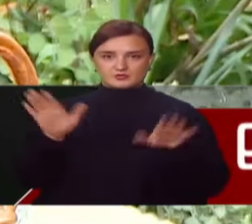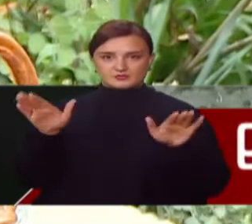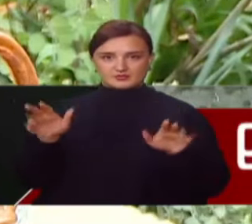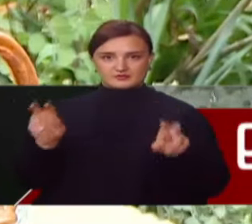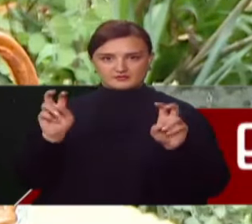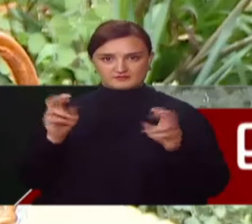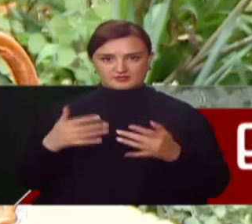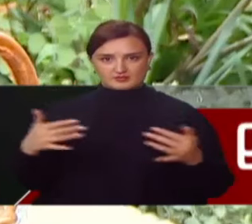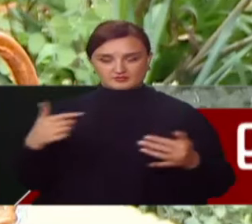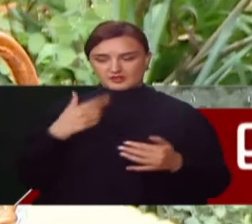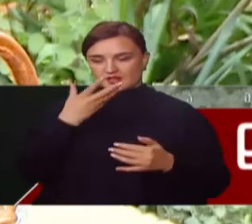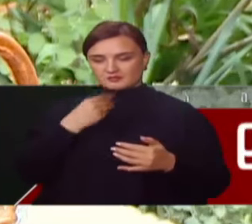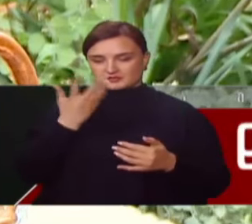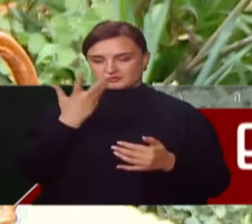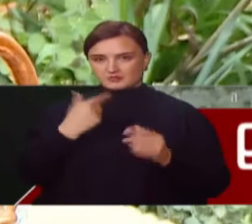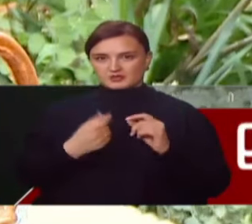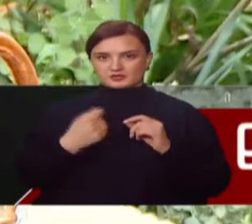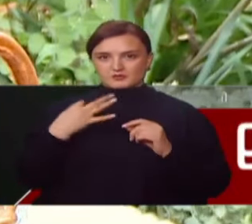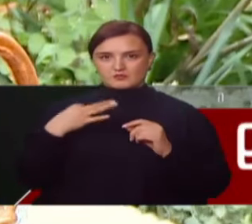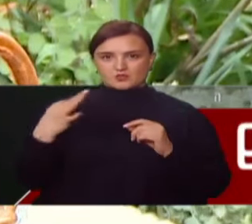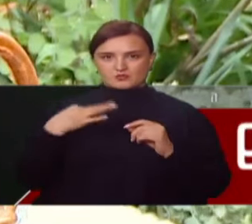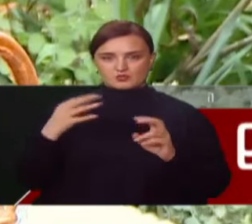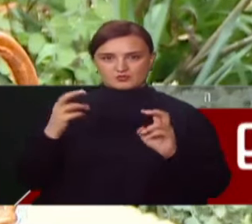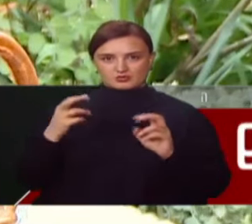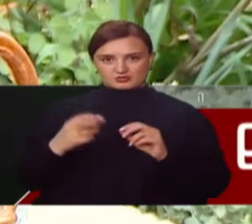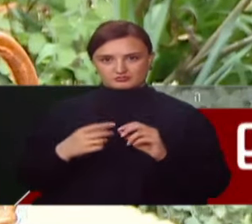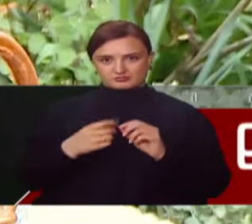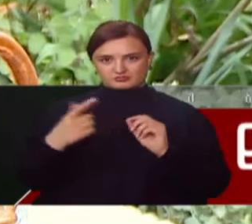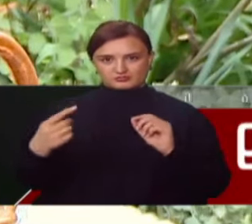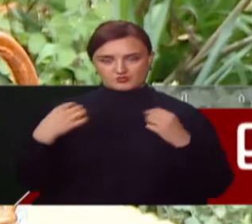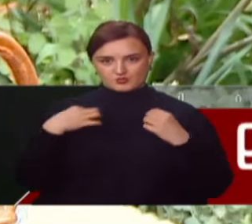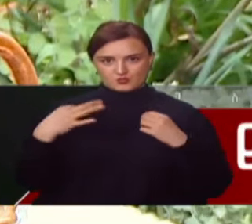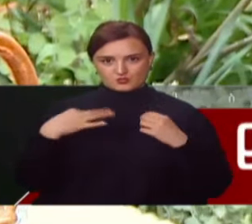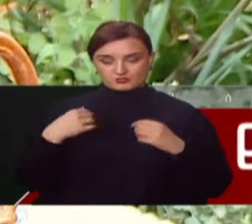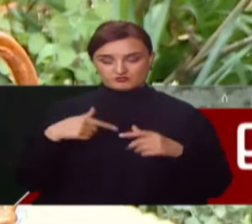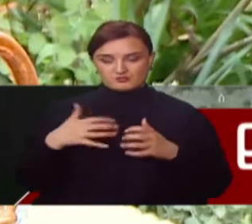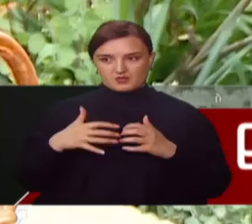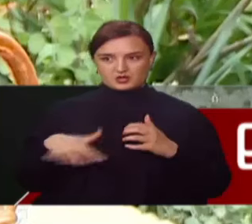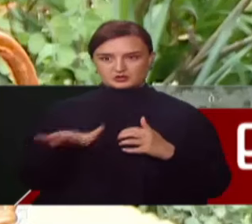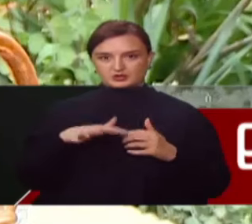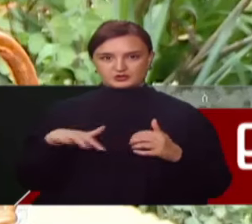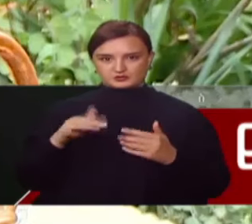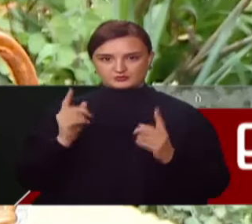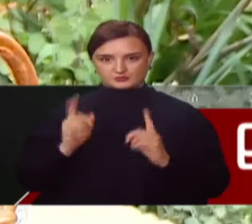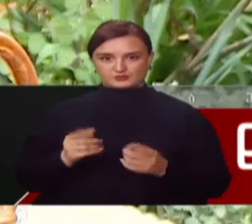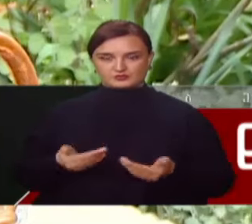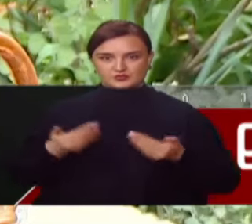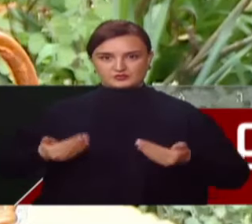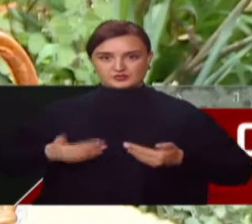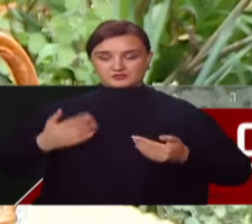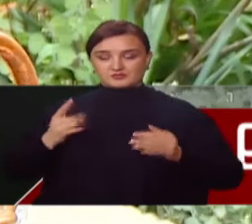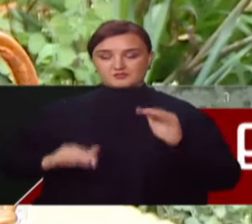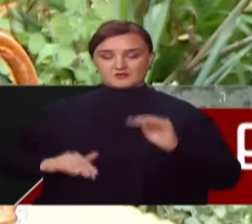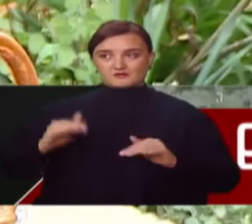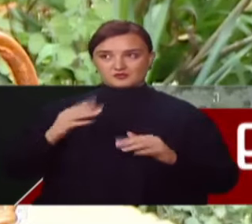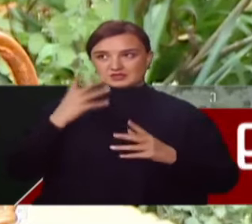წარმოსახვაში ლამაზი ფერადბუმბულიანი ფრინველები ფაქტიურად ჩემს პარკში გავაცოცხლე. და ის ბავშვური, ასე ვთქვათ,